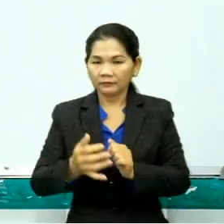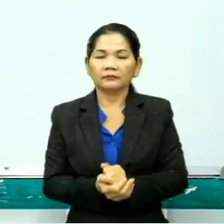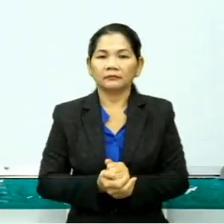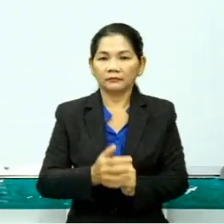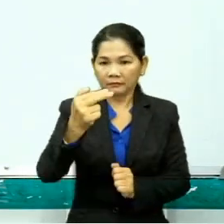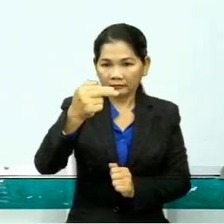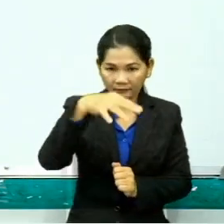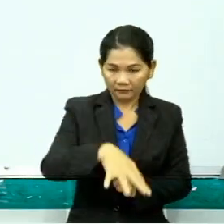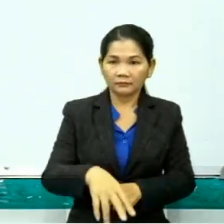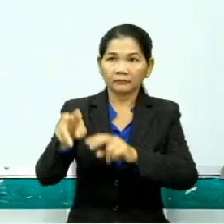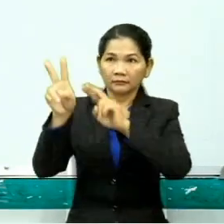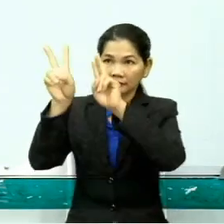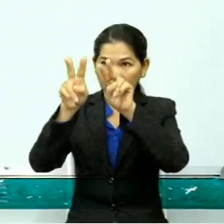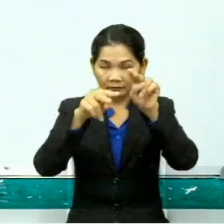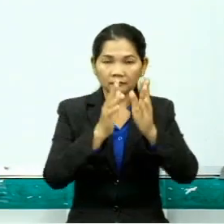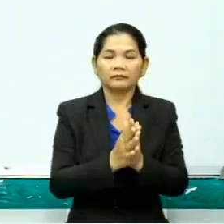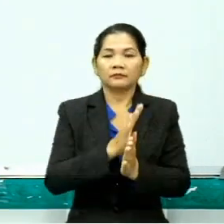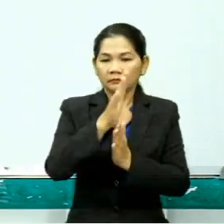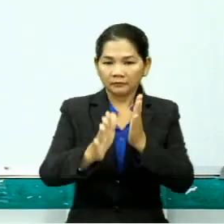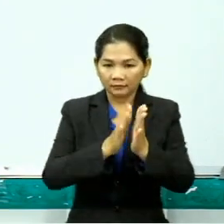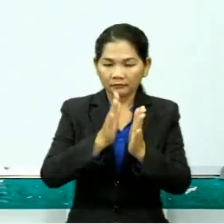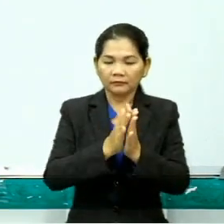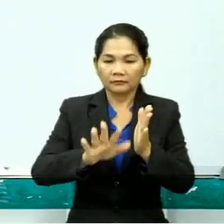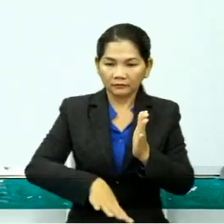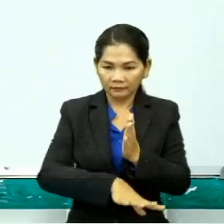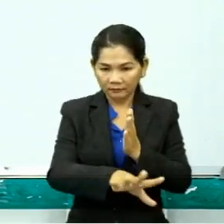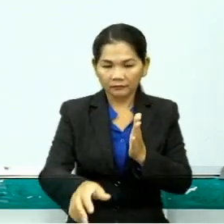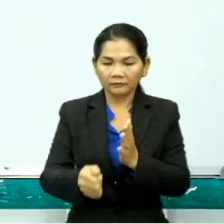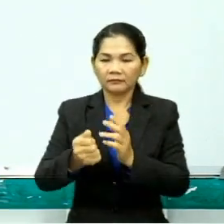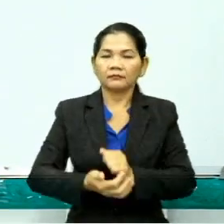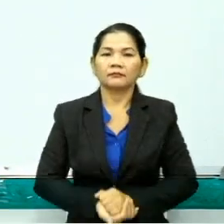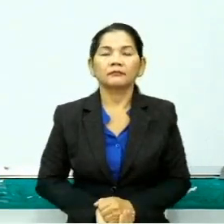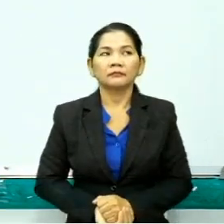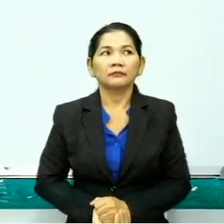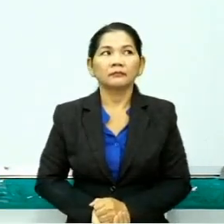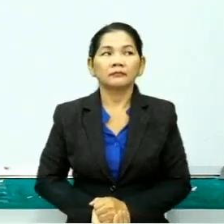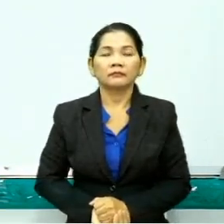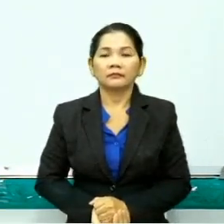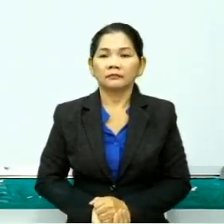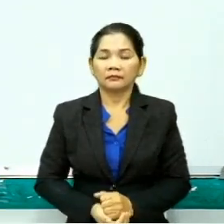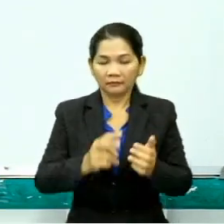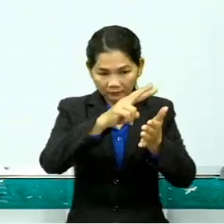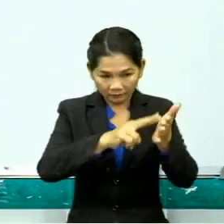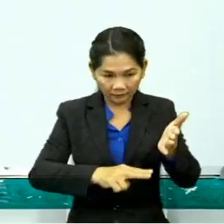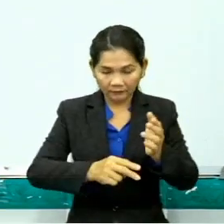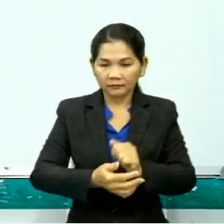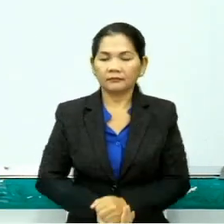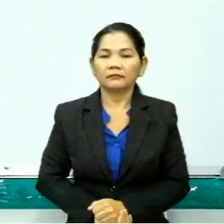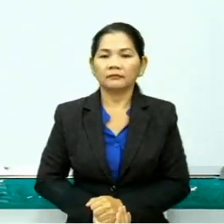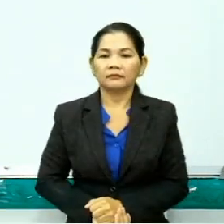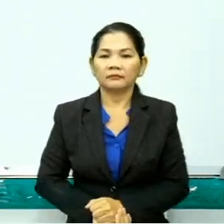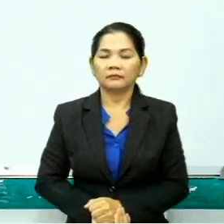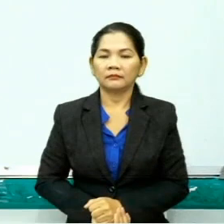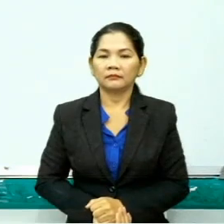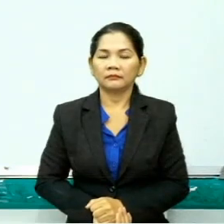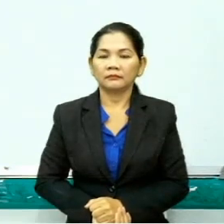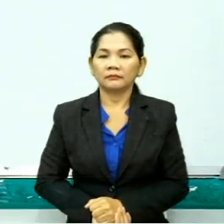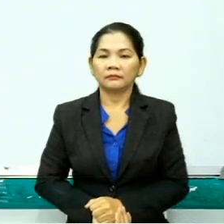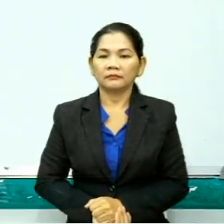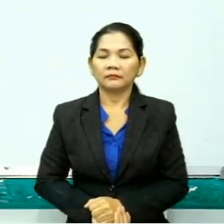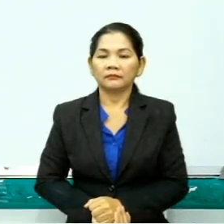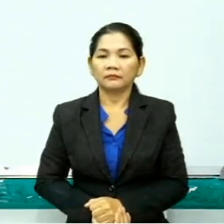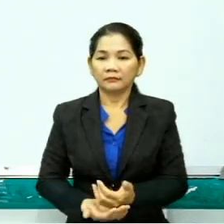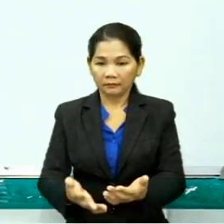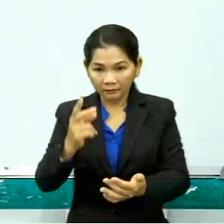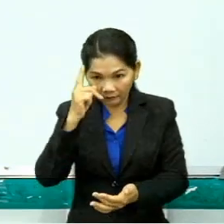còn lại tế chó nông bổ tế Campuchia chàm âm nàm chân chân